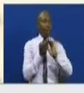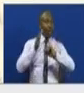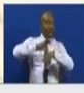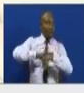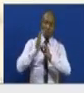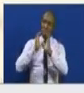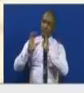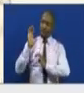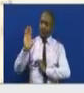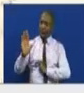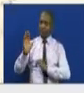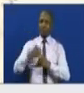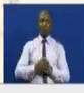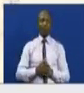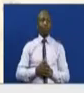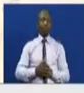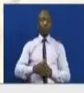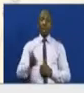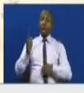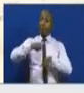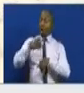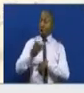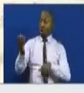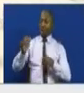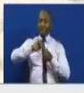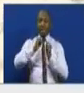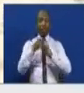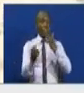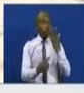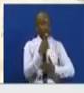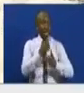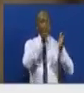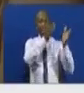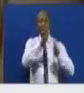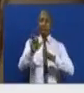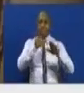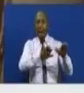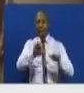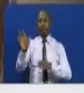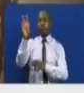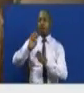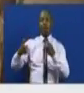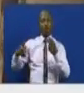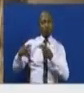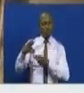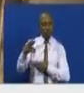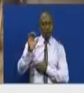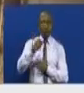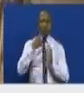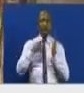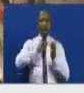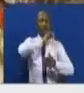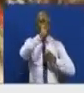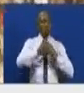wataalamu. Siku zote kunakotokea tatizo mwanadamu huwa anatafuta suluhisho. Na ndio maana amerudi katika